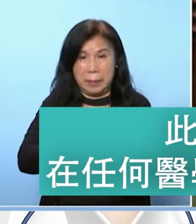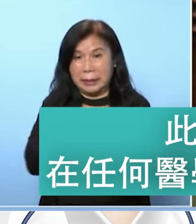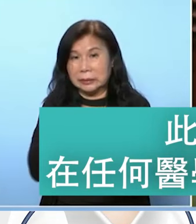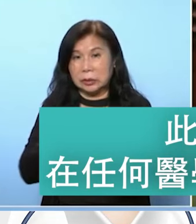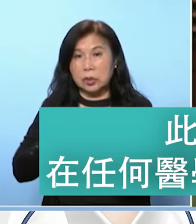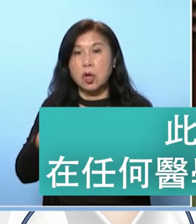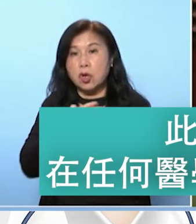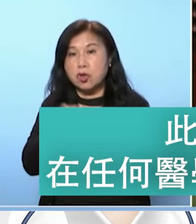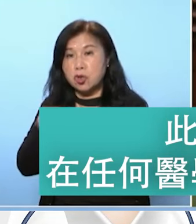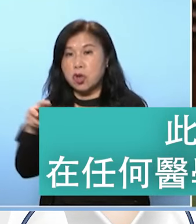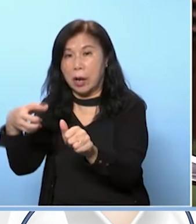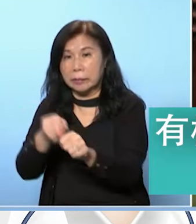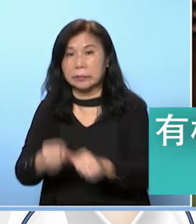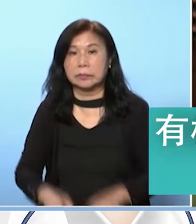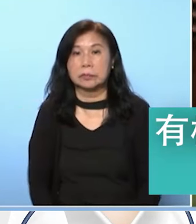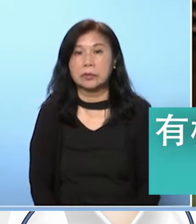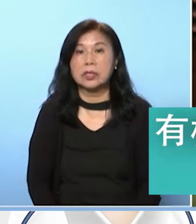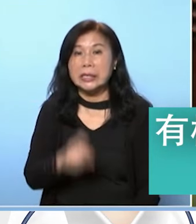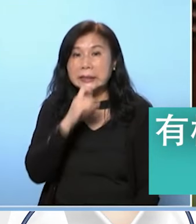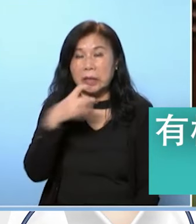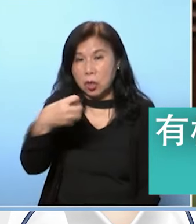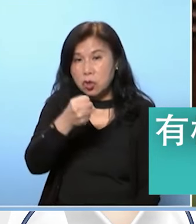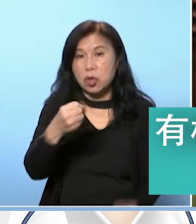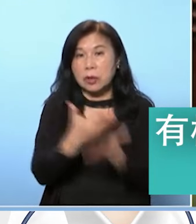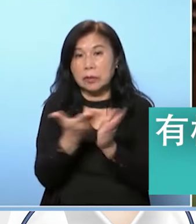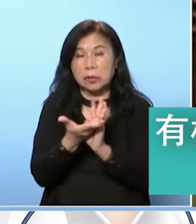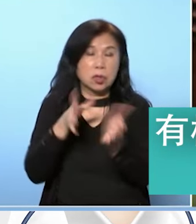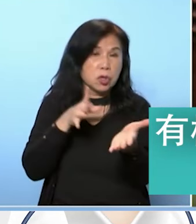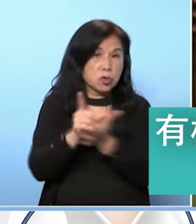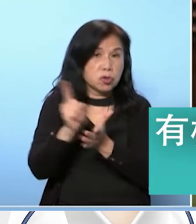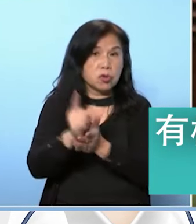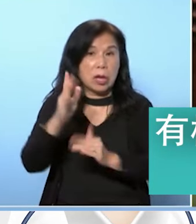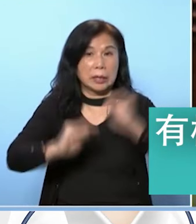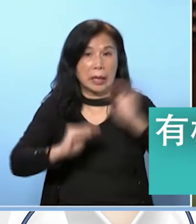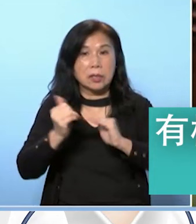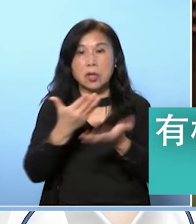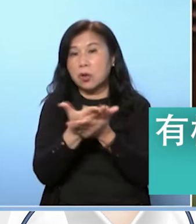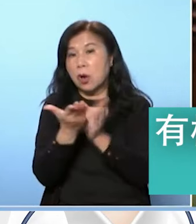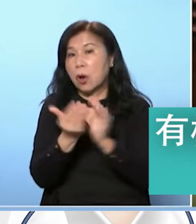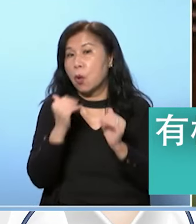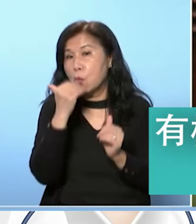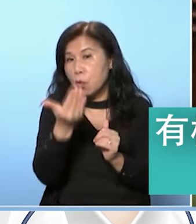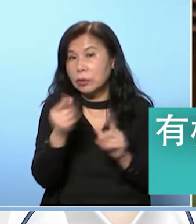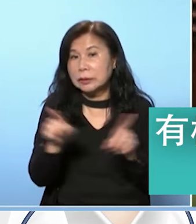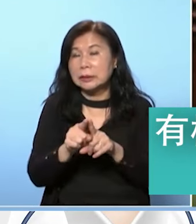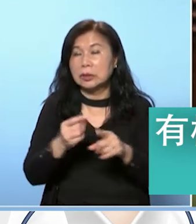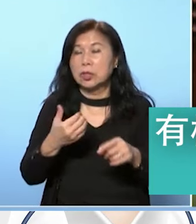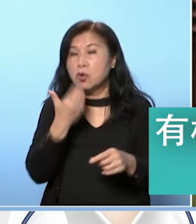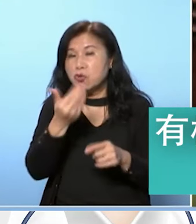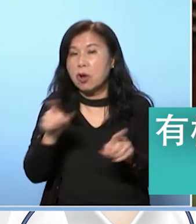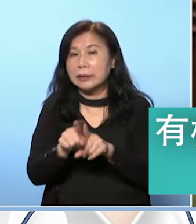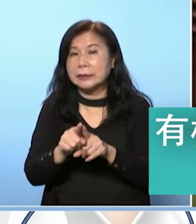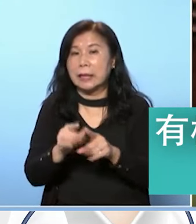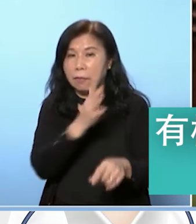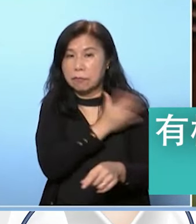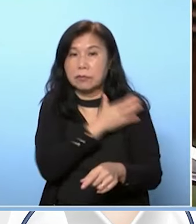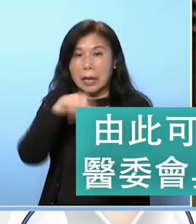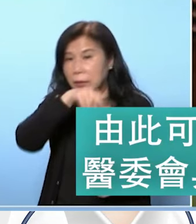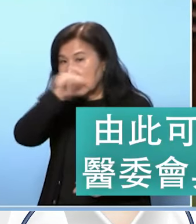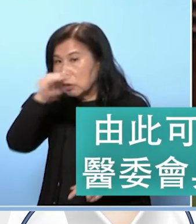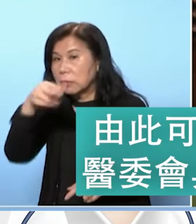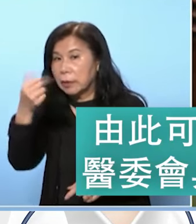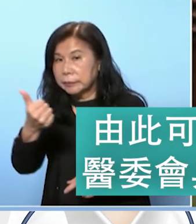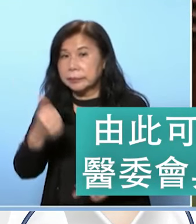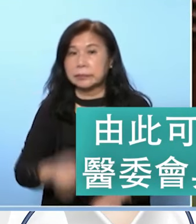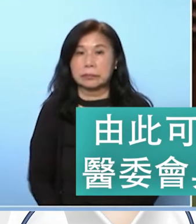有管轄的權力，有權就任何與專業操守有關的投訴和告發進行調查。